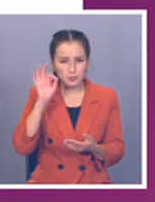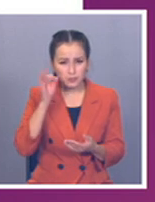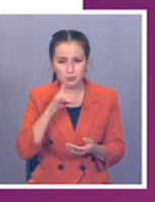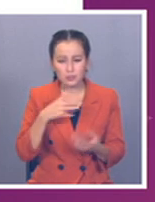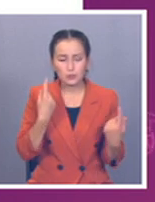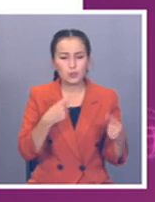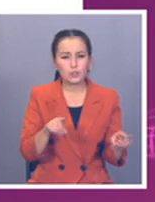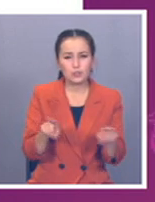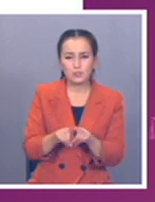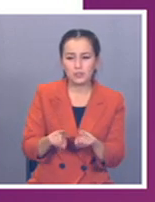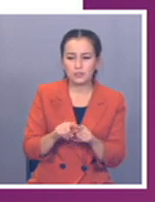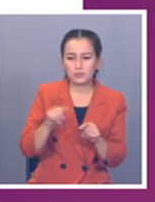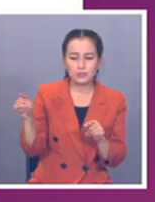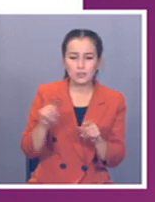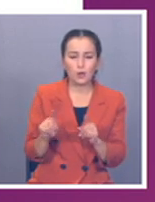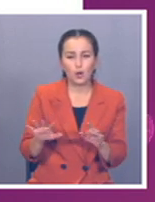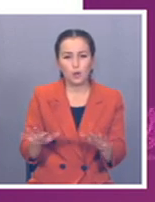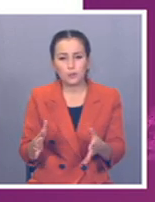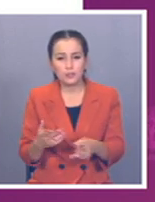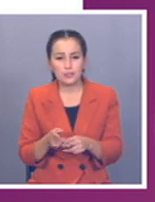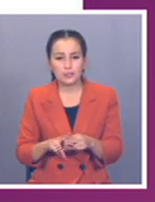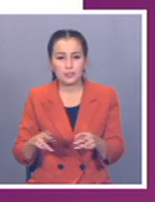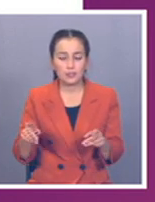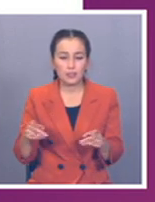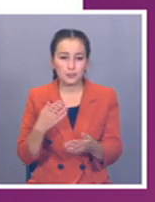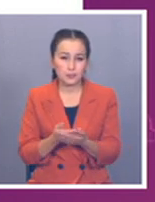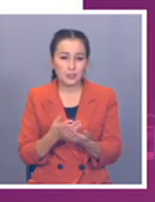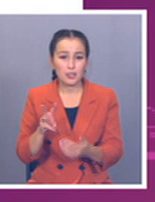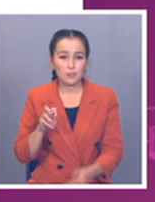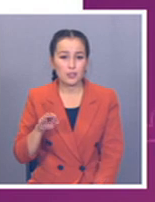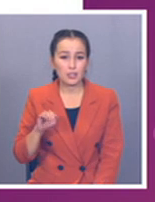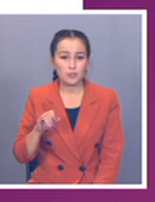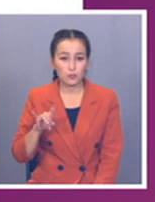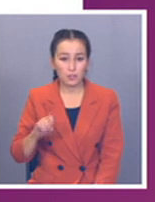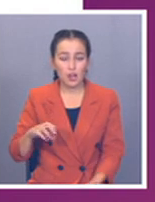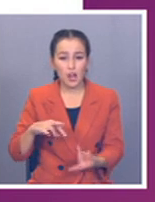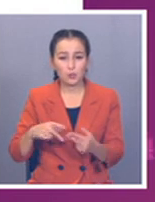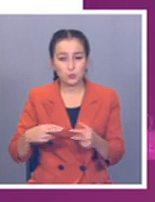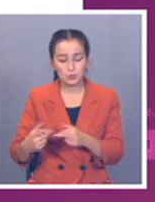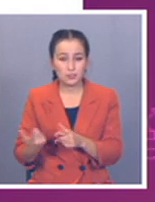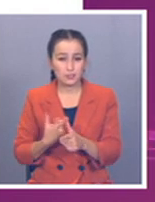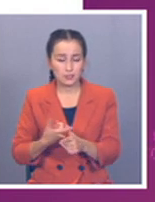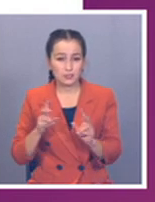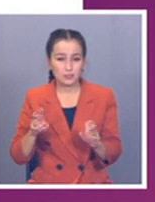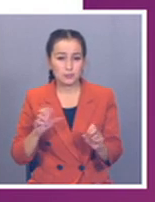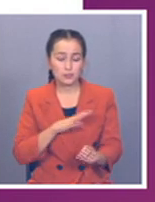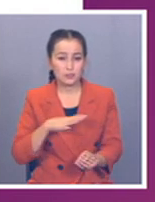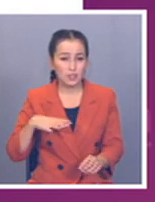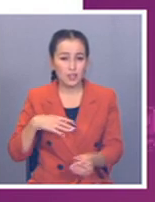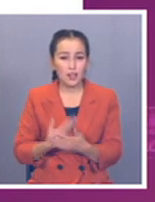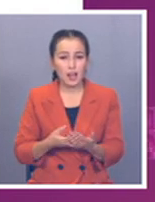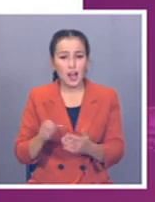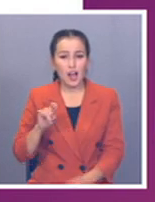затқа не құбылысқа бала байту. Метафораны ауыстыру деп те атайды. Мысалға,